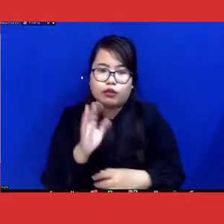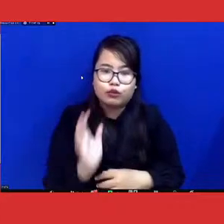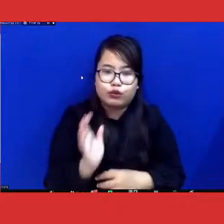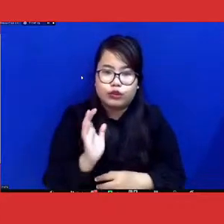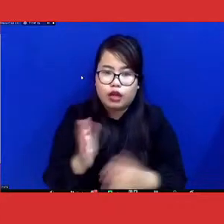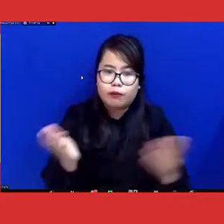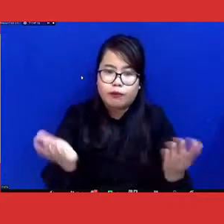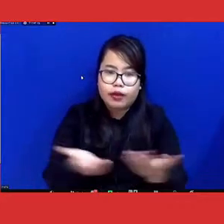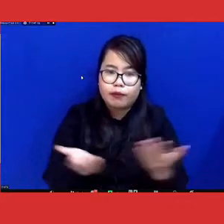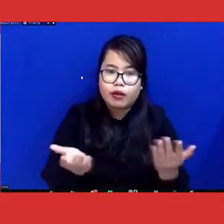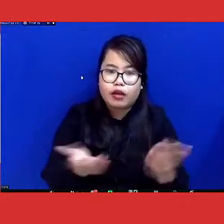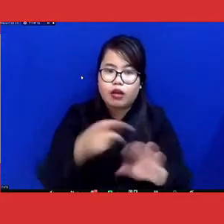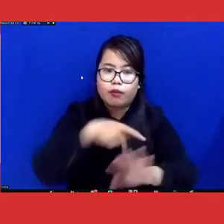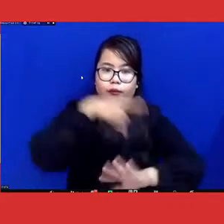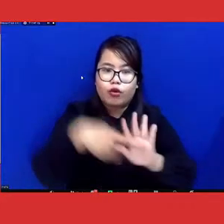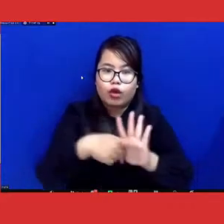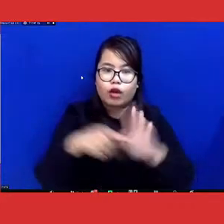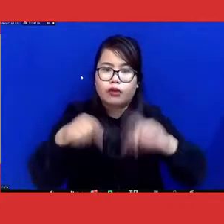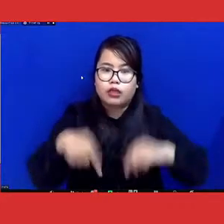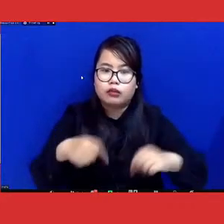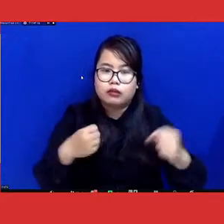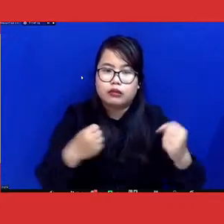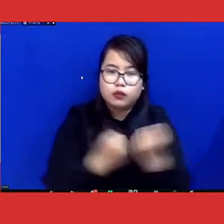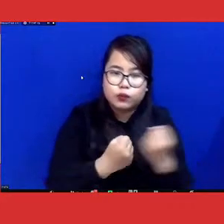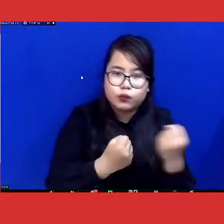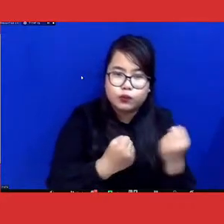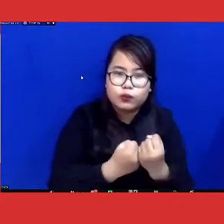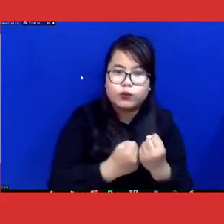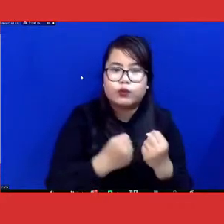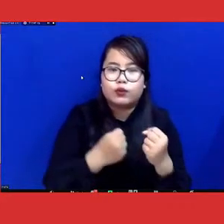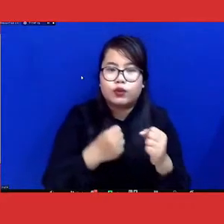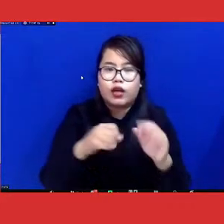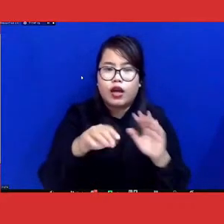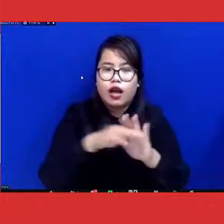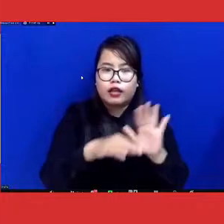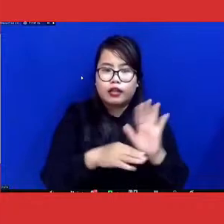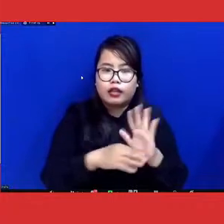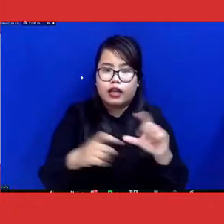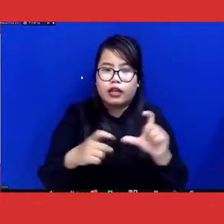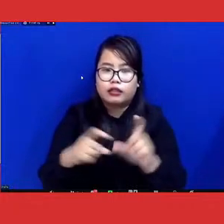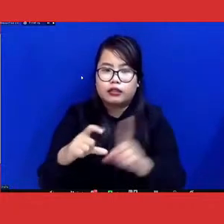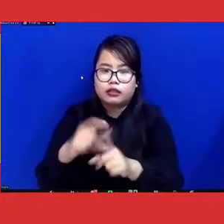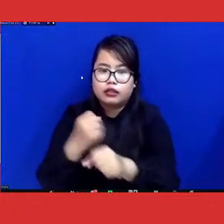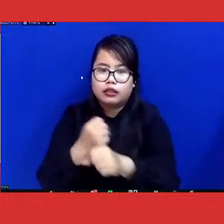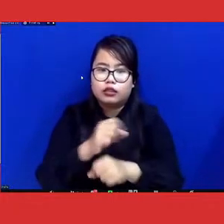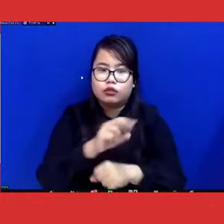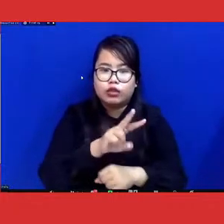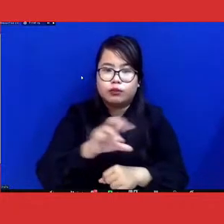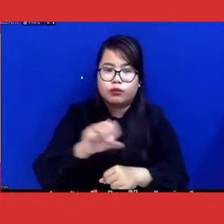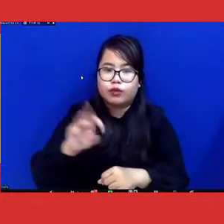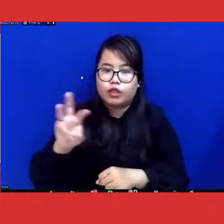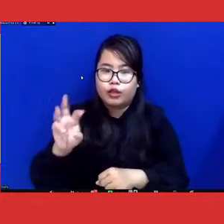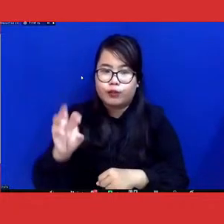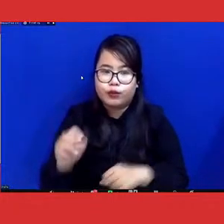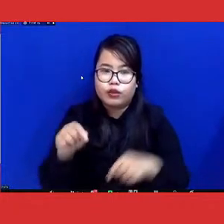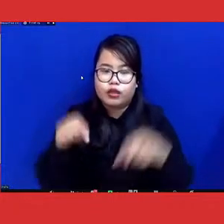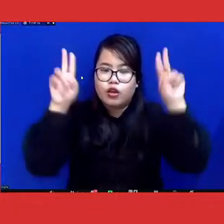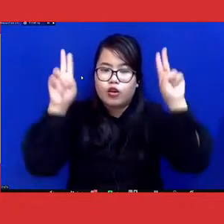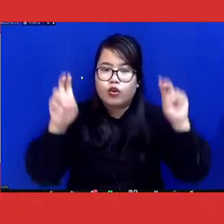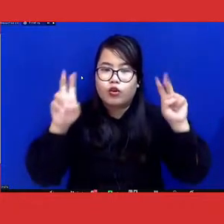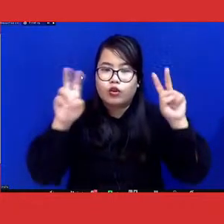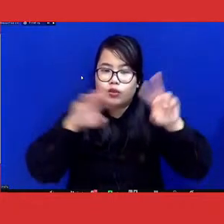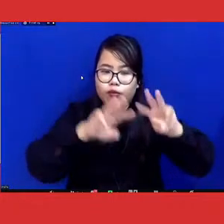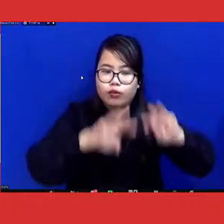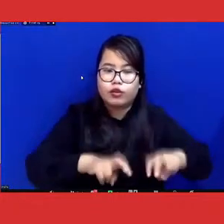program ini nantinya akan mensupport agenda SDGs 2030 di konteks monitoring dan evaluasinya